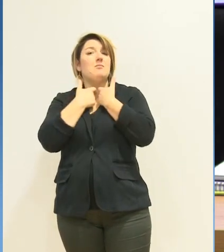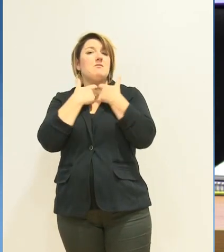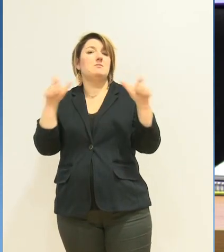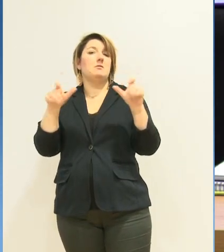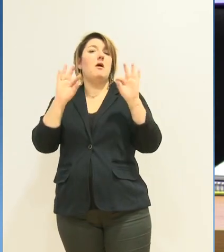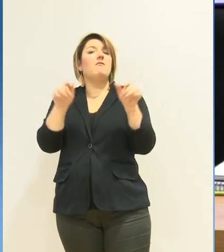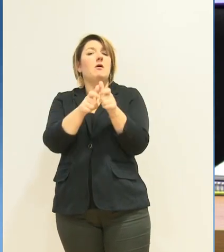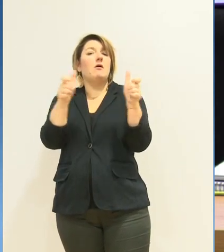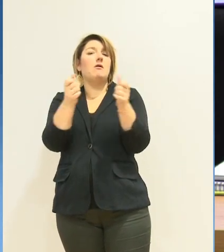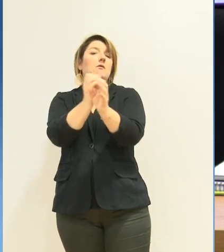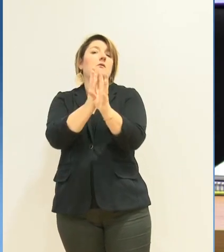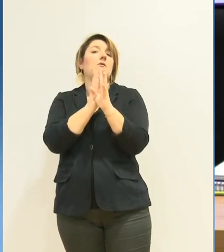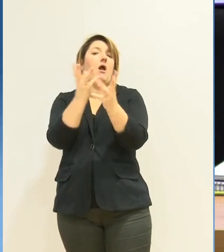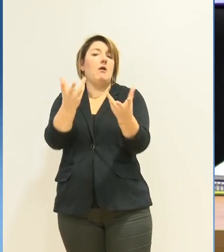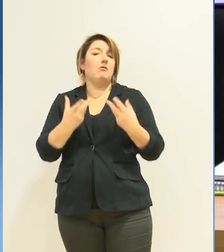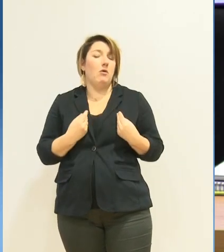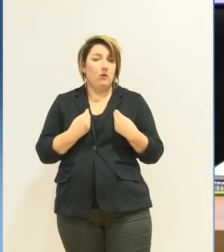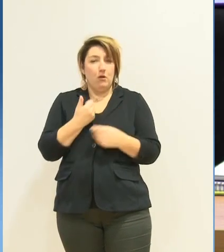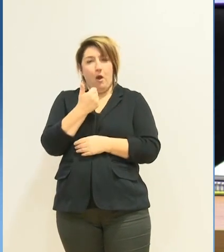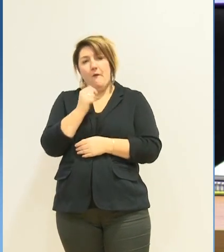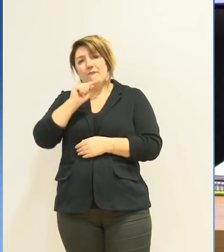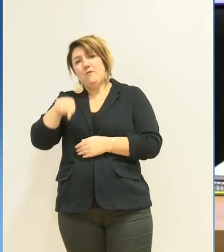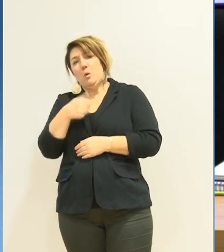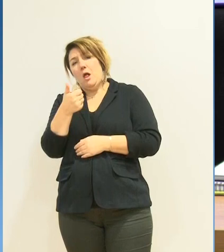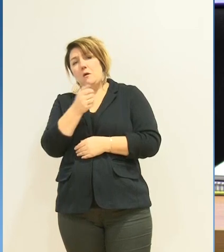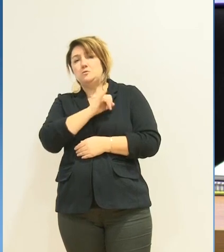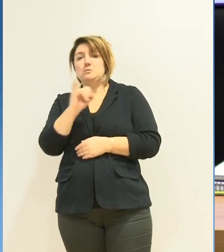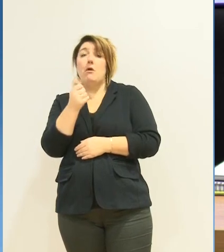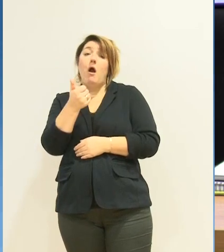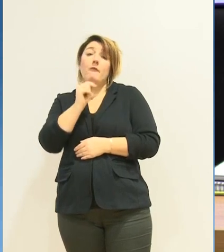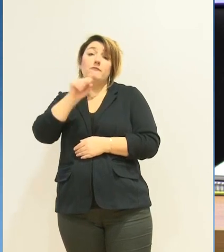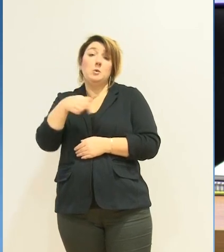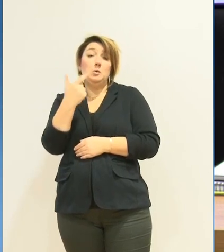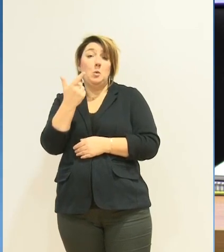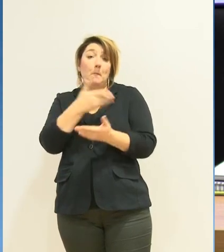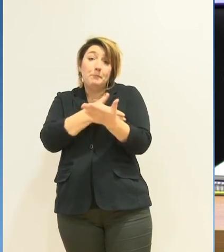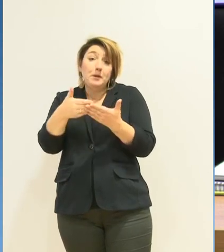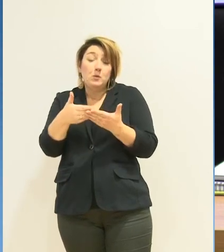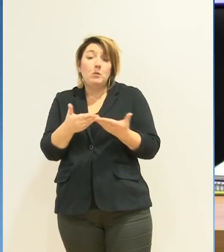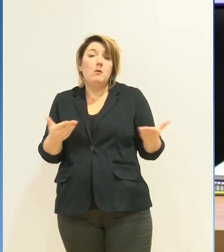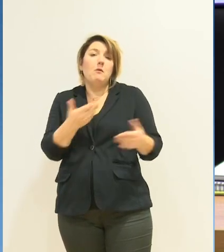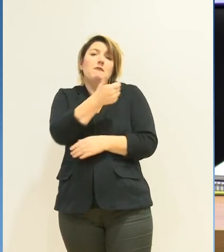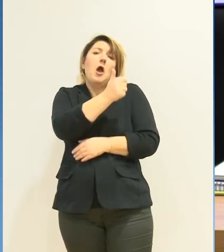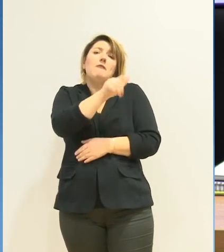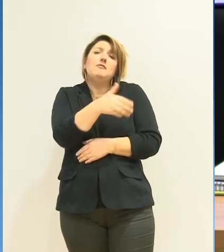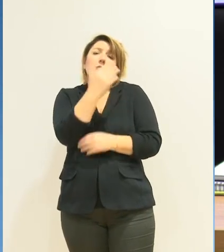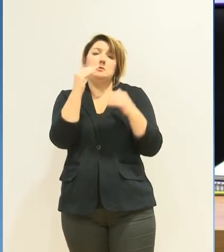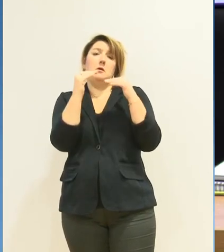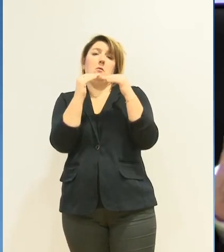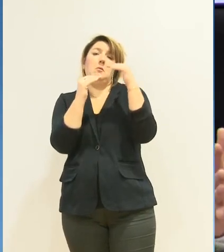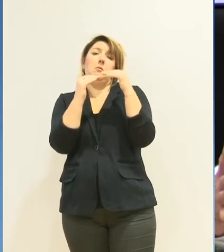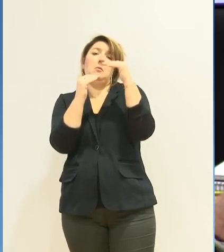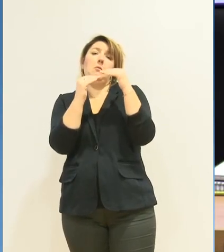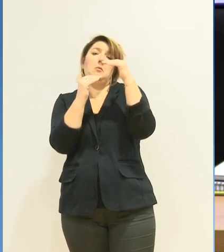équipements recevant du public était de 1,1 à 1,2 million donc il fallait porter l'effort de 1,2 à